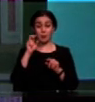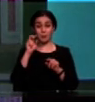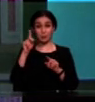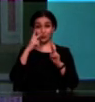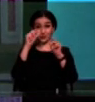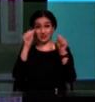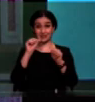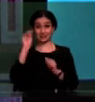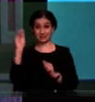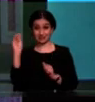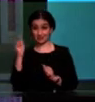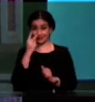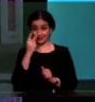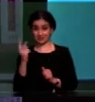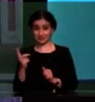С.